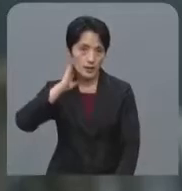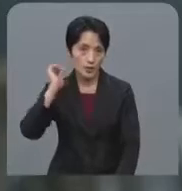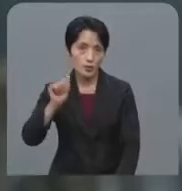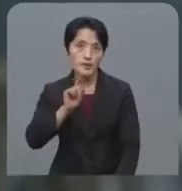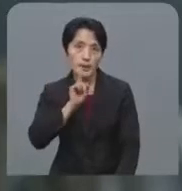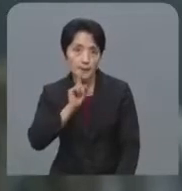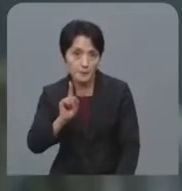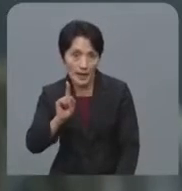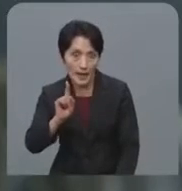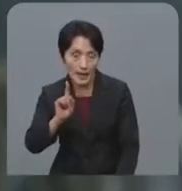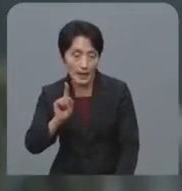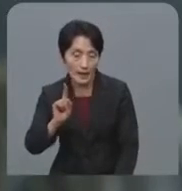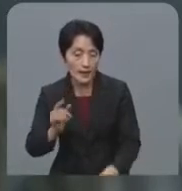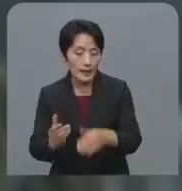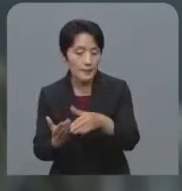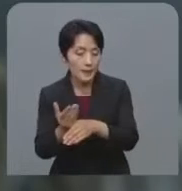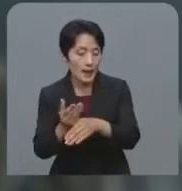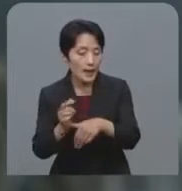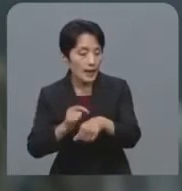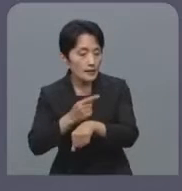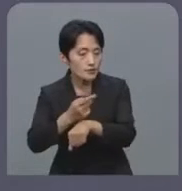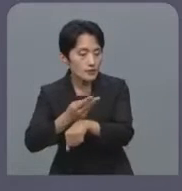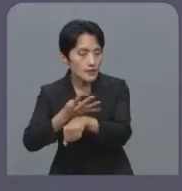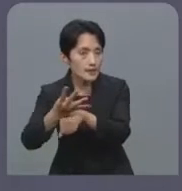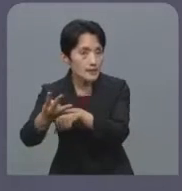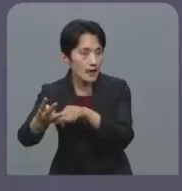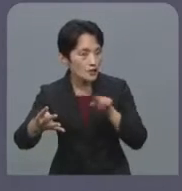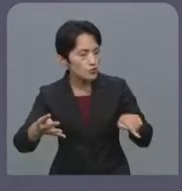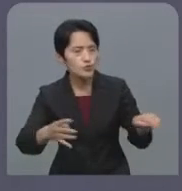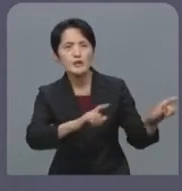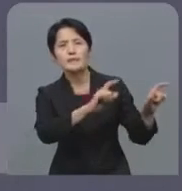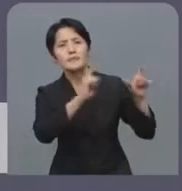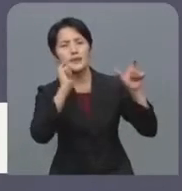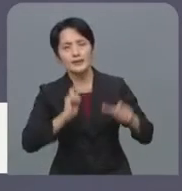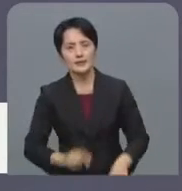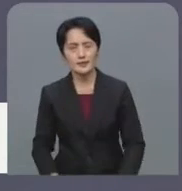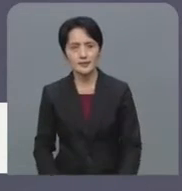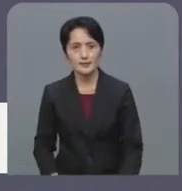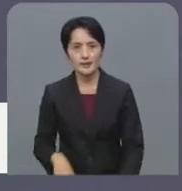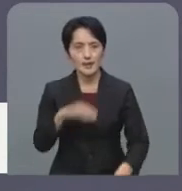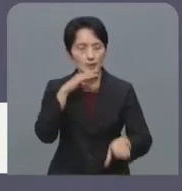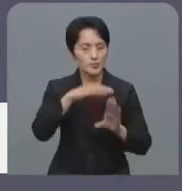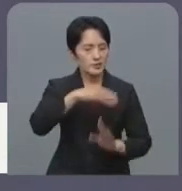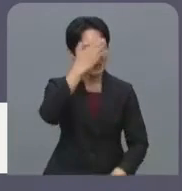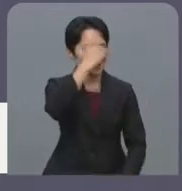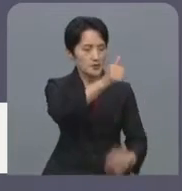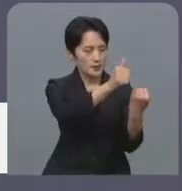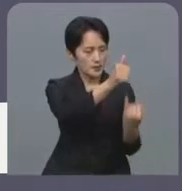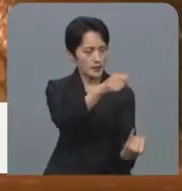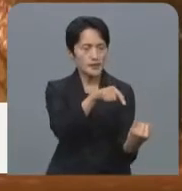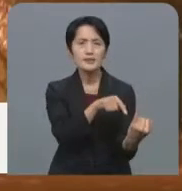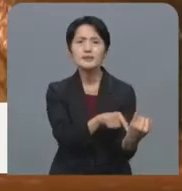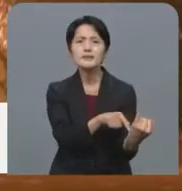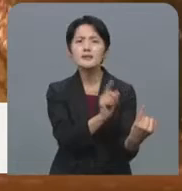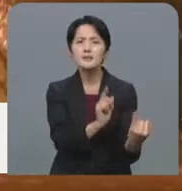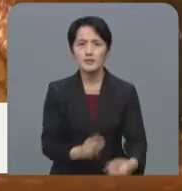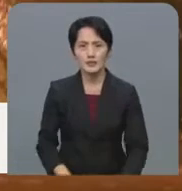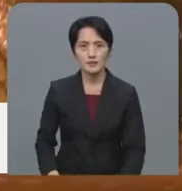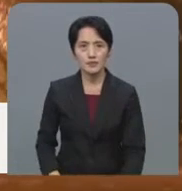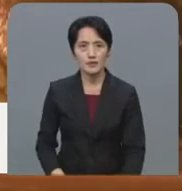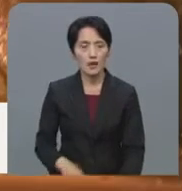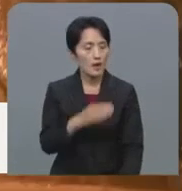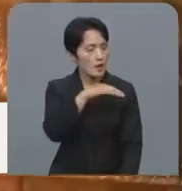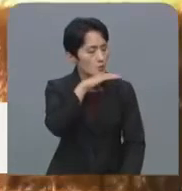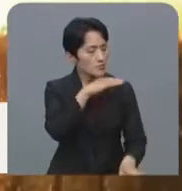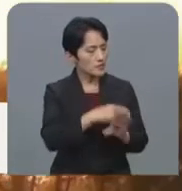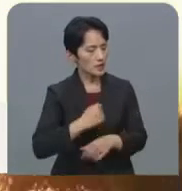入诽谤重伤的行列，那么朝方将不可避免地采取应对行动，北南关系将无法挽回